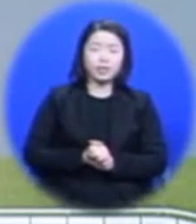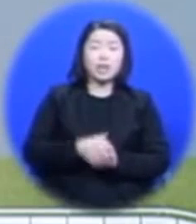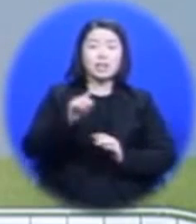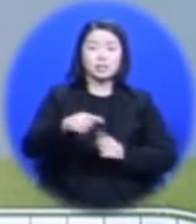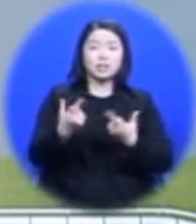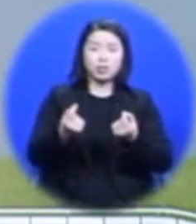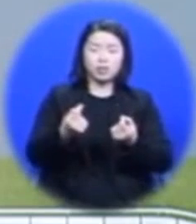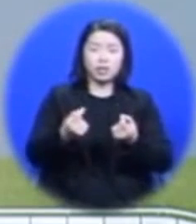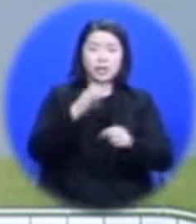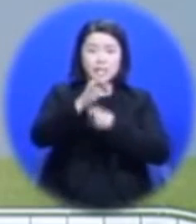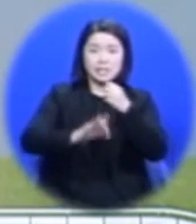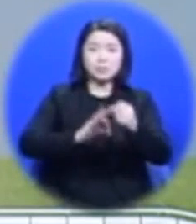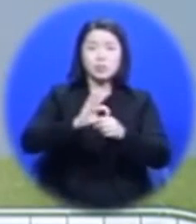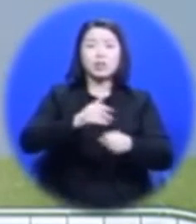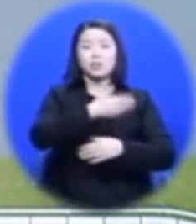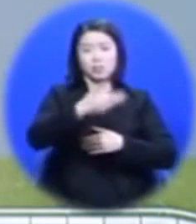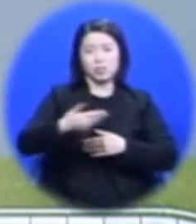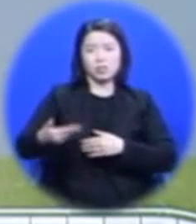그렇게 10년을 살아왔습니다.